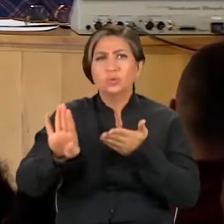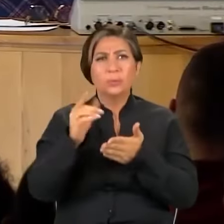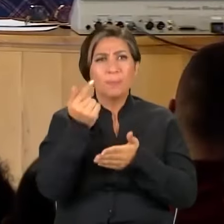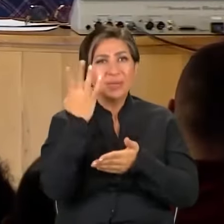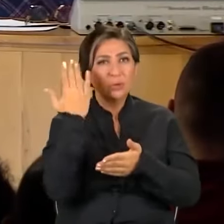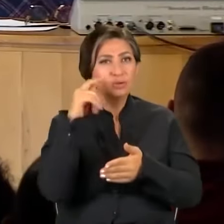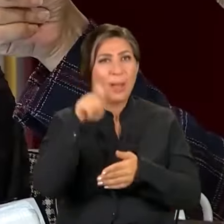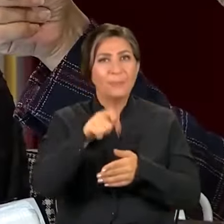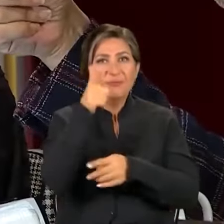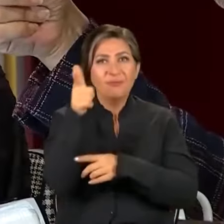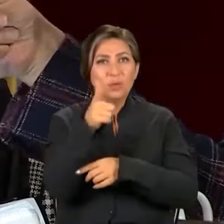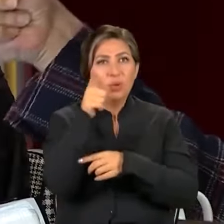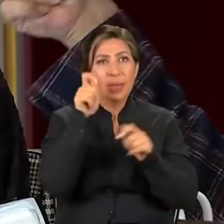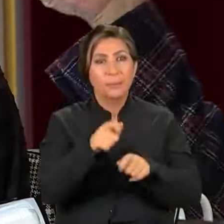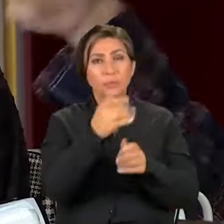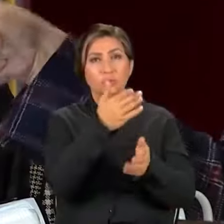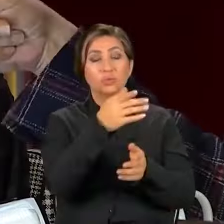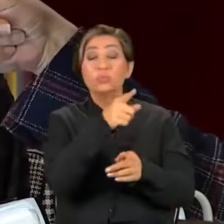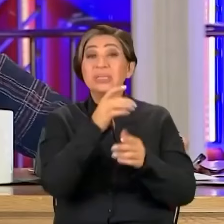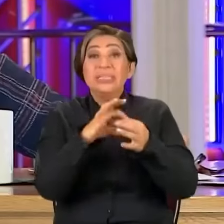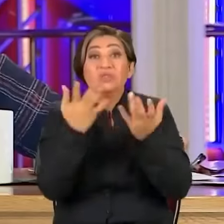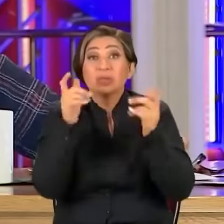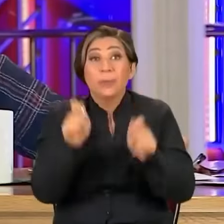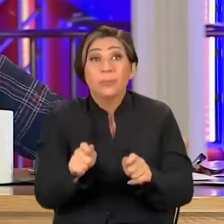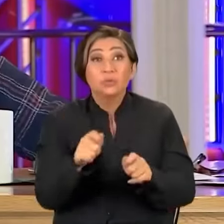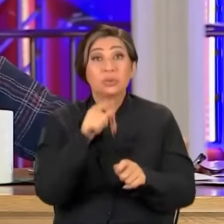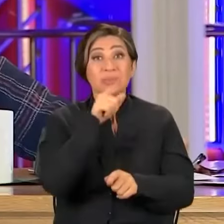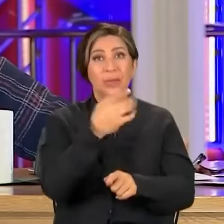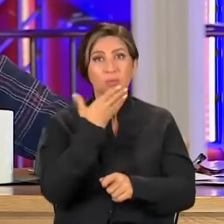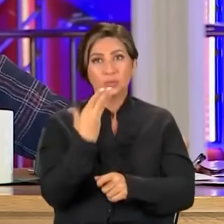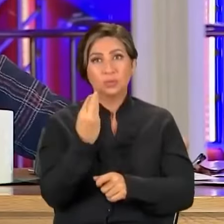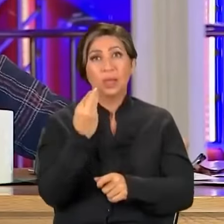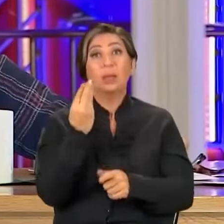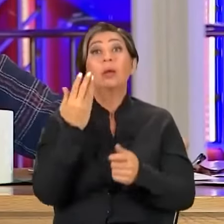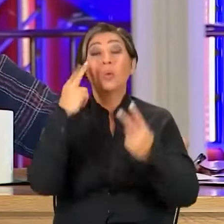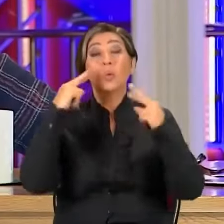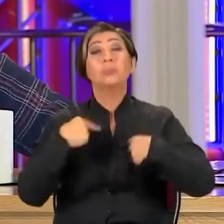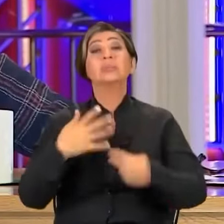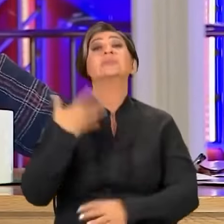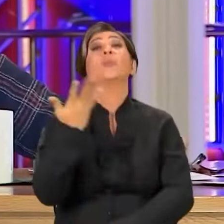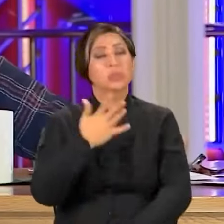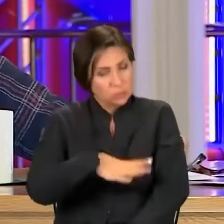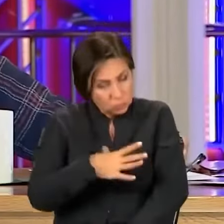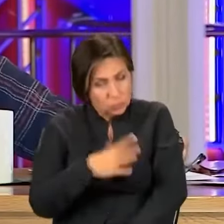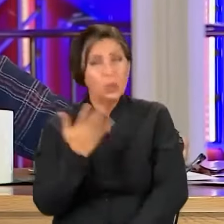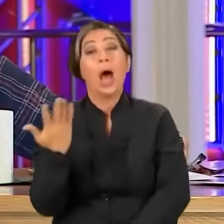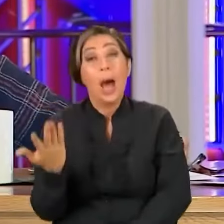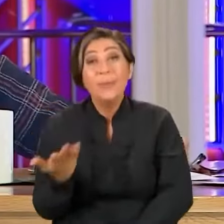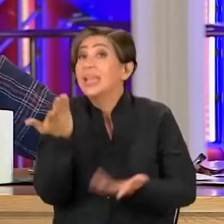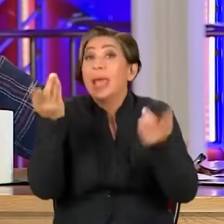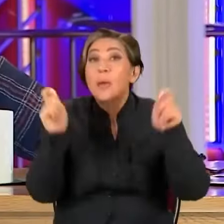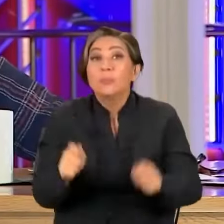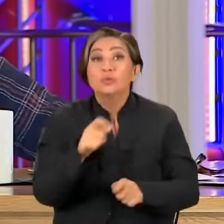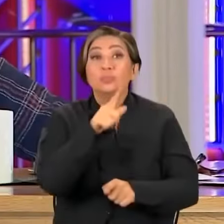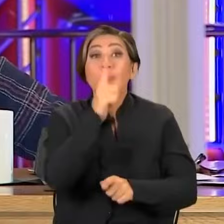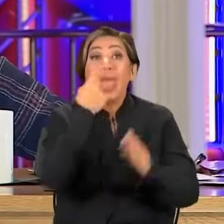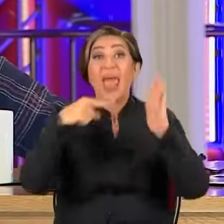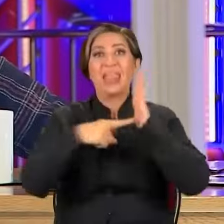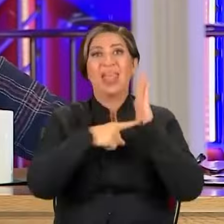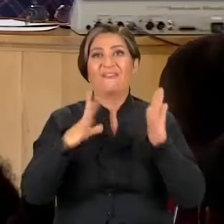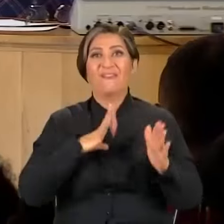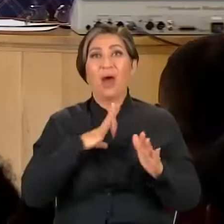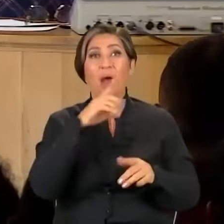önce yaptığın videoyu çekiyorsun. Bunu niçin yapıyorsun? Sen güzel görünmek istemiyor musun? İstiyorsun tabii ki, ama niye yapıyorsun bunu? Bir amaç